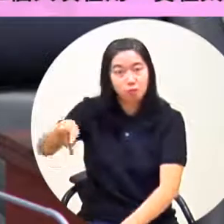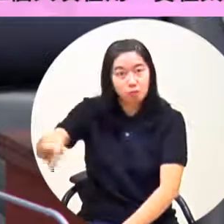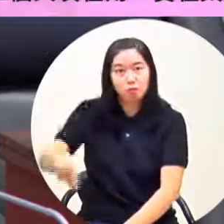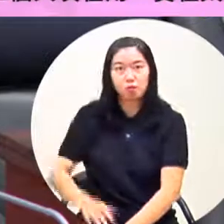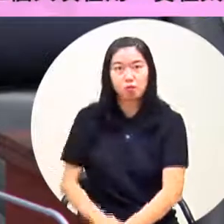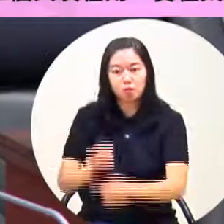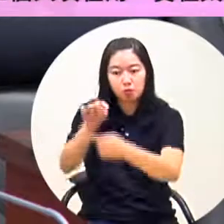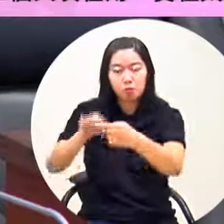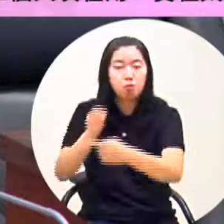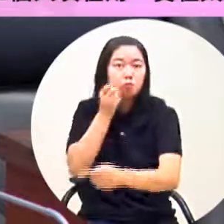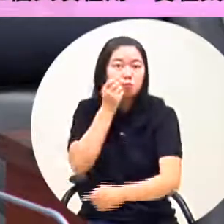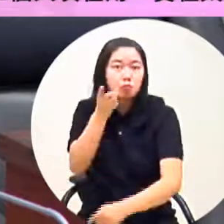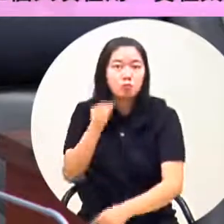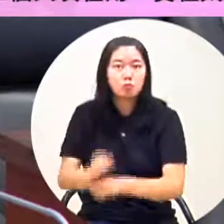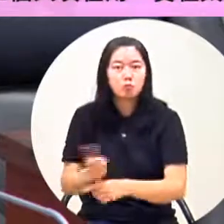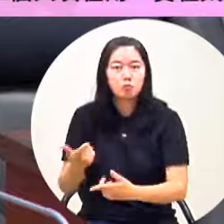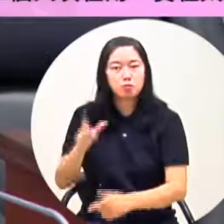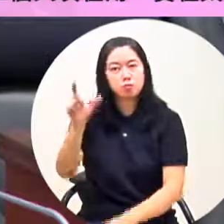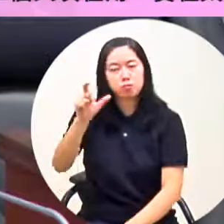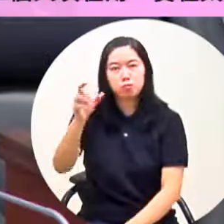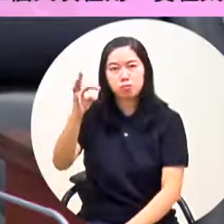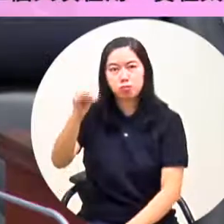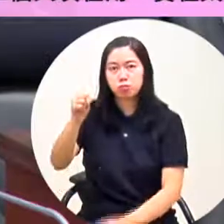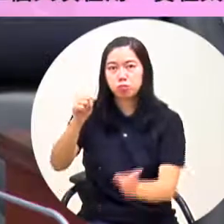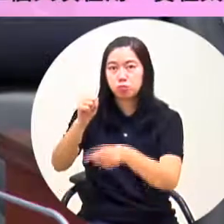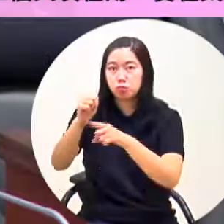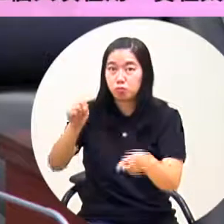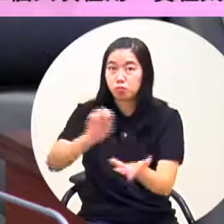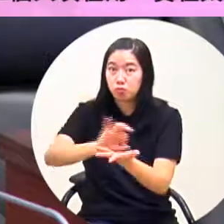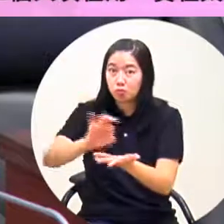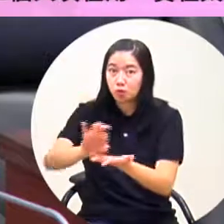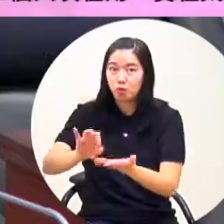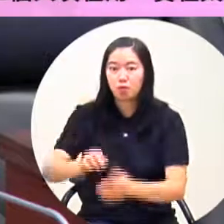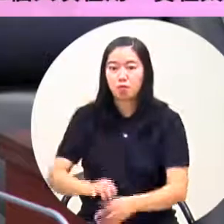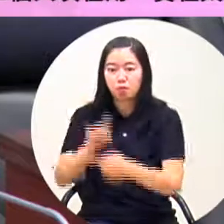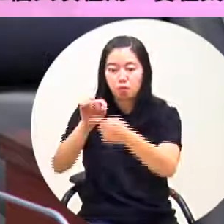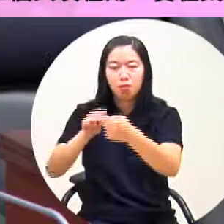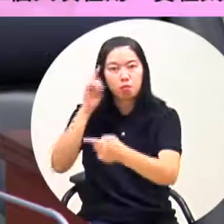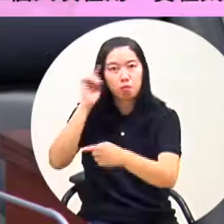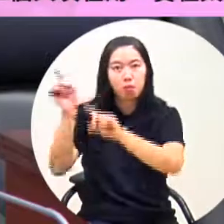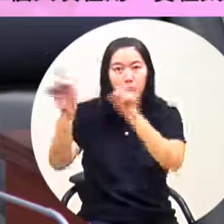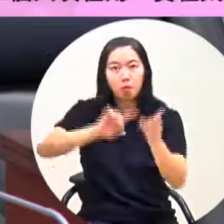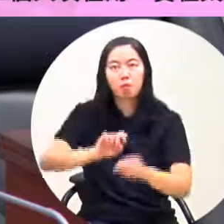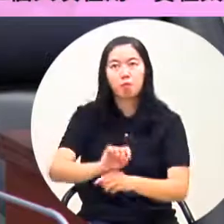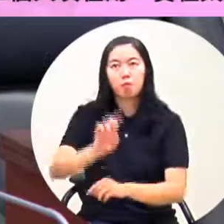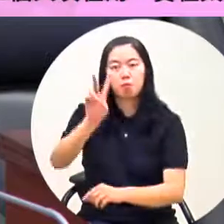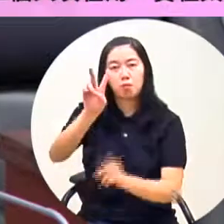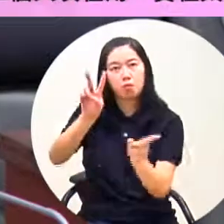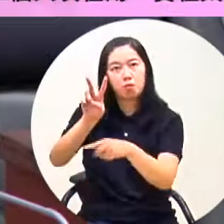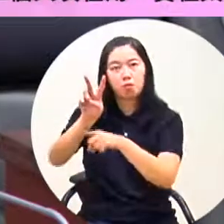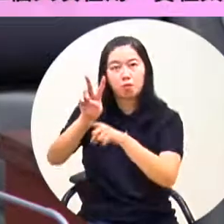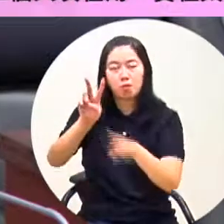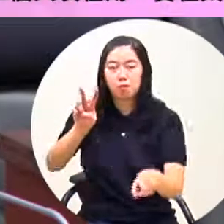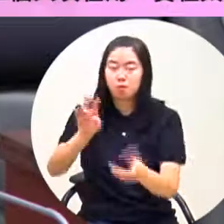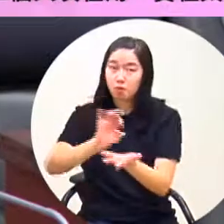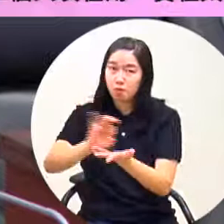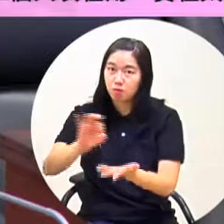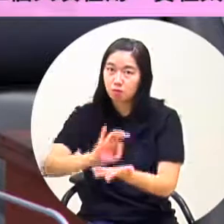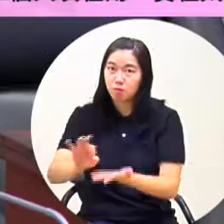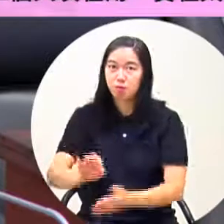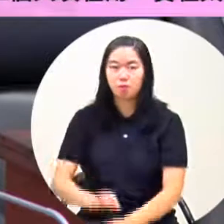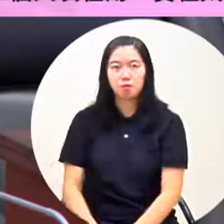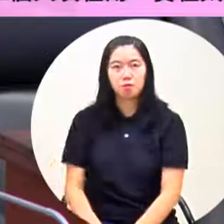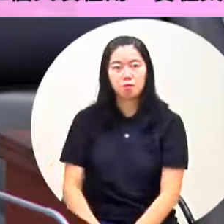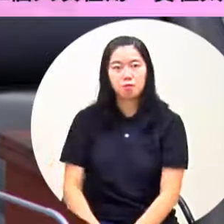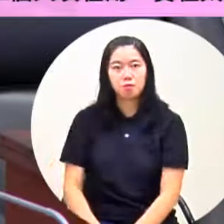月差不多60几个人在使用，那等于平均一个人哦，平均一天只有2个人在使